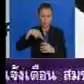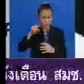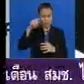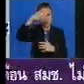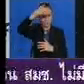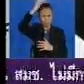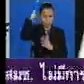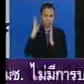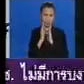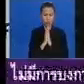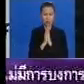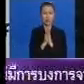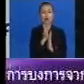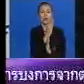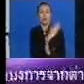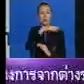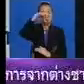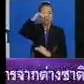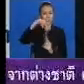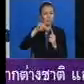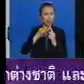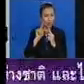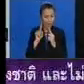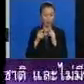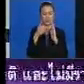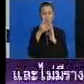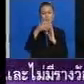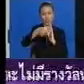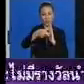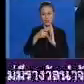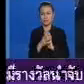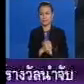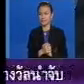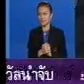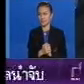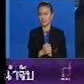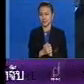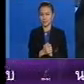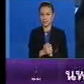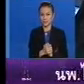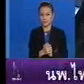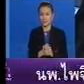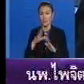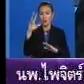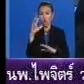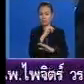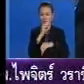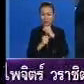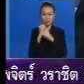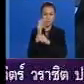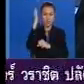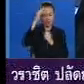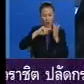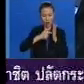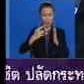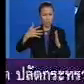ธันวาคมนี้ที่วัดสุทธารามอำเภอเมืองจังหวัดนครราชสีมาการเมืองปีหน้าจะร้อนแรงตั้งแต่ต้น